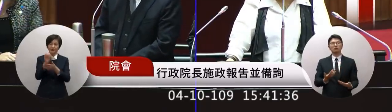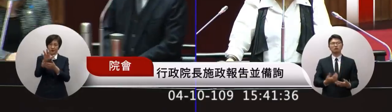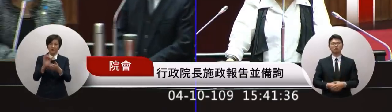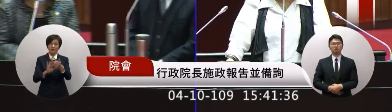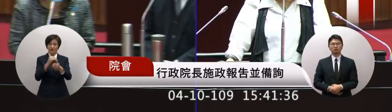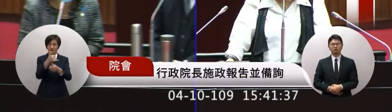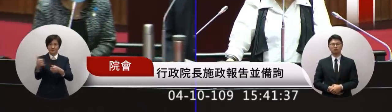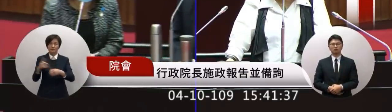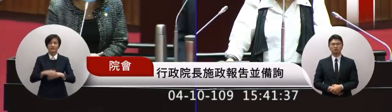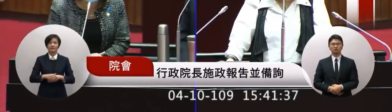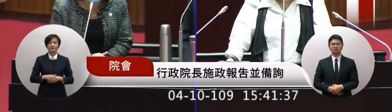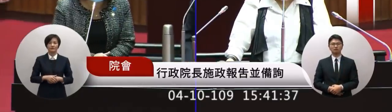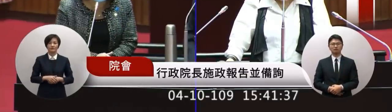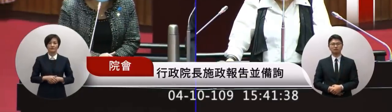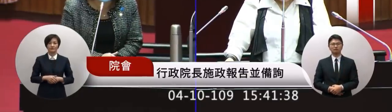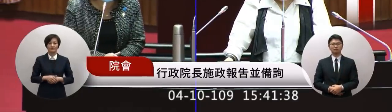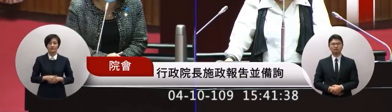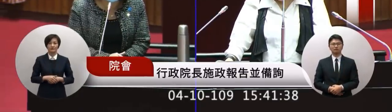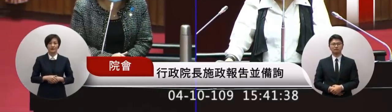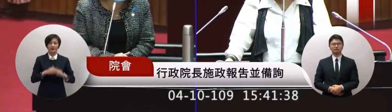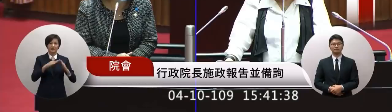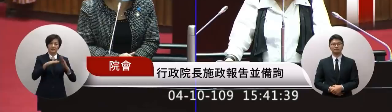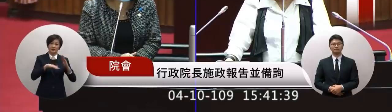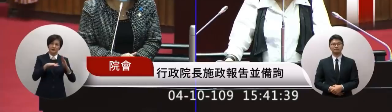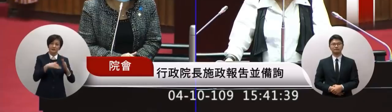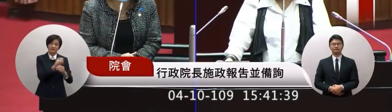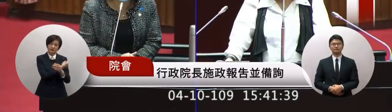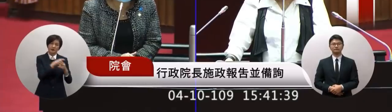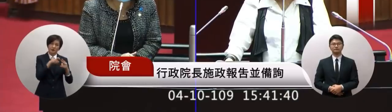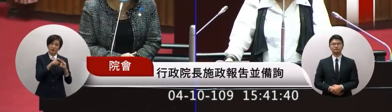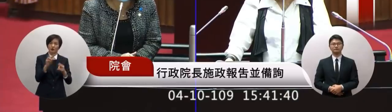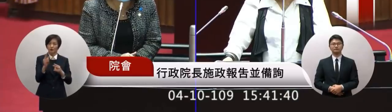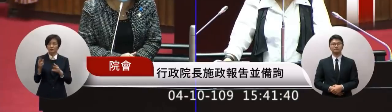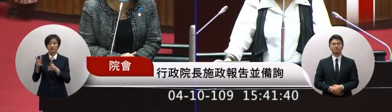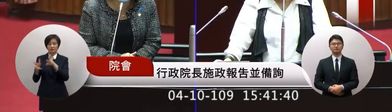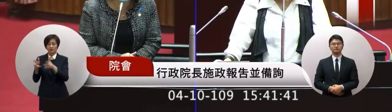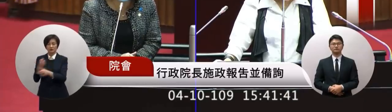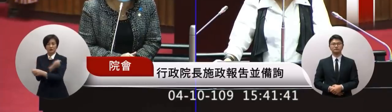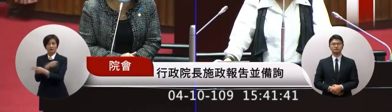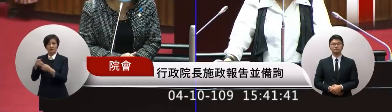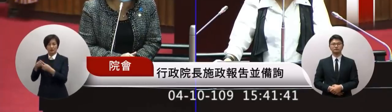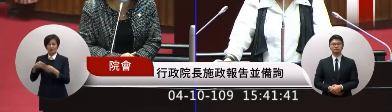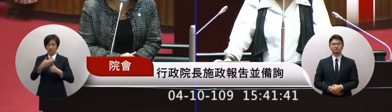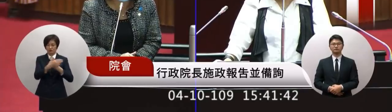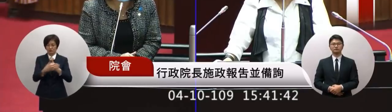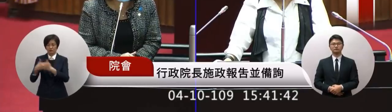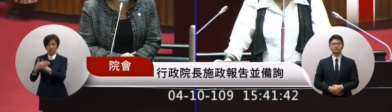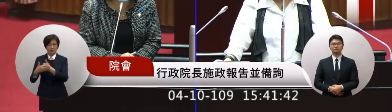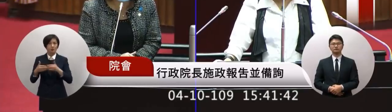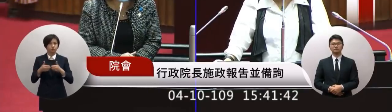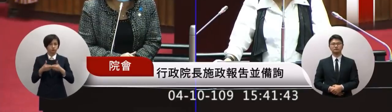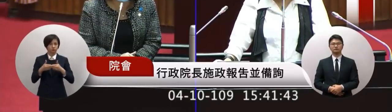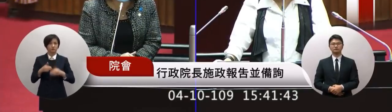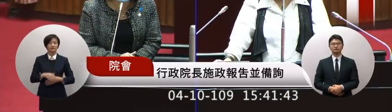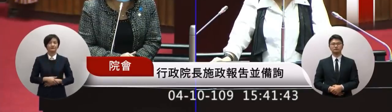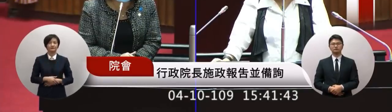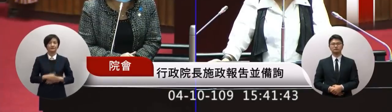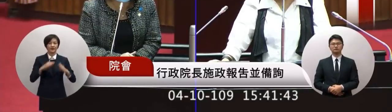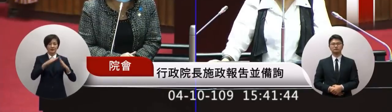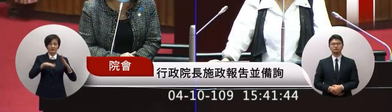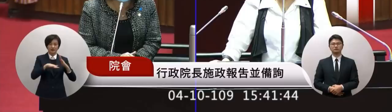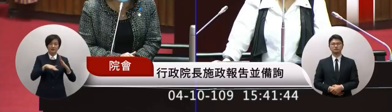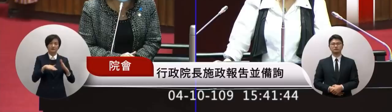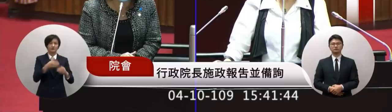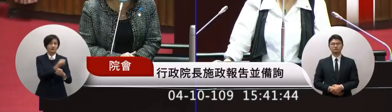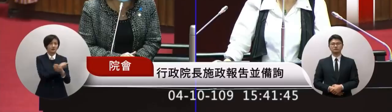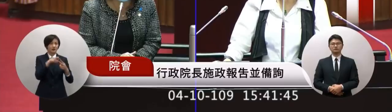实，我想不管是家事劳工或产业劳工，我们都应该要来保护他们哈。那这个家事劳工保障法，因